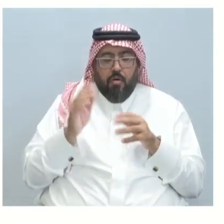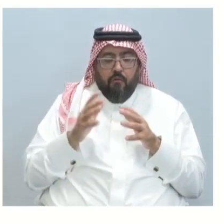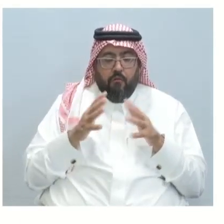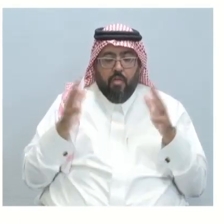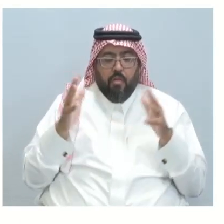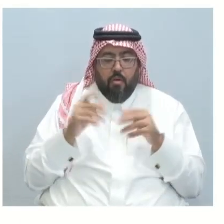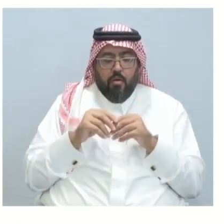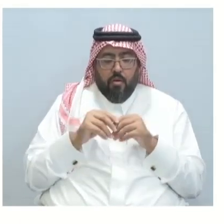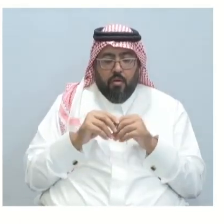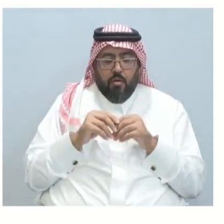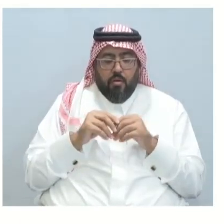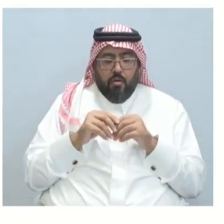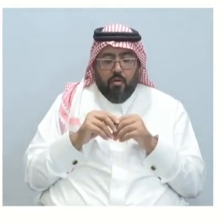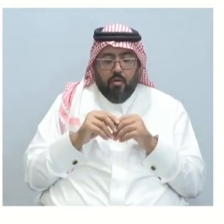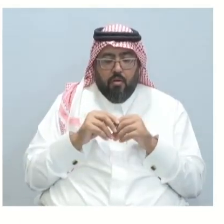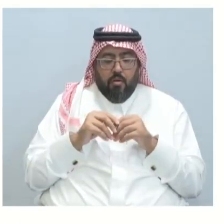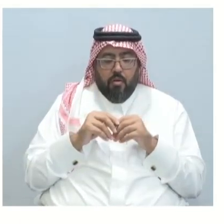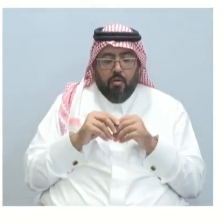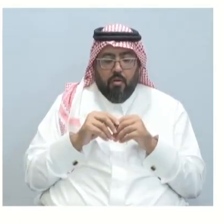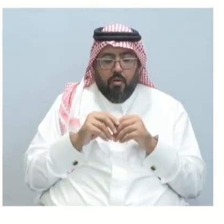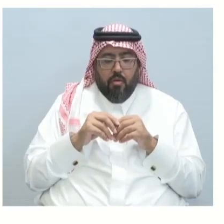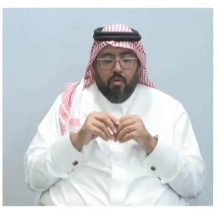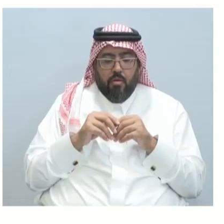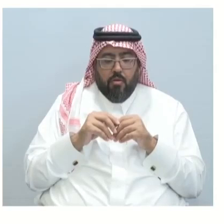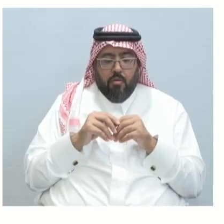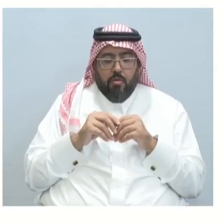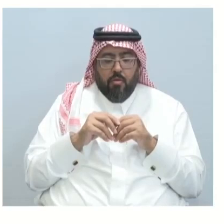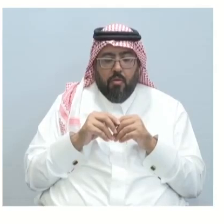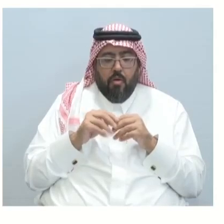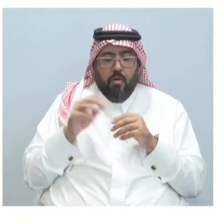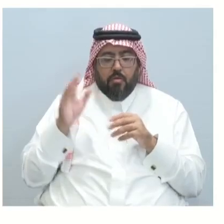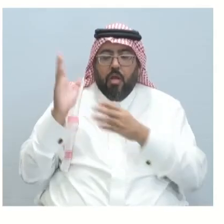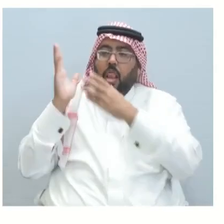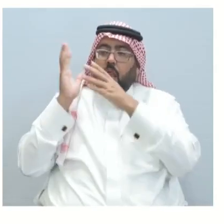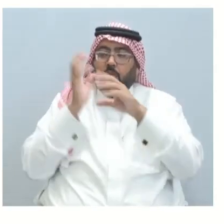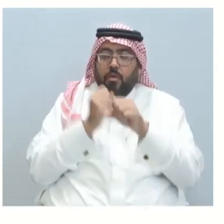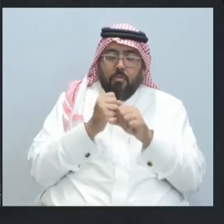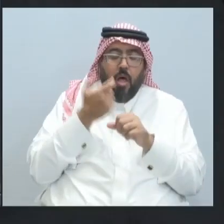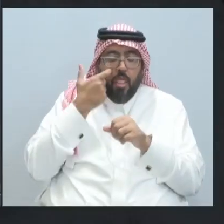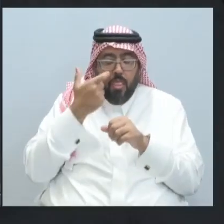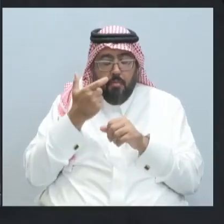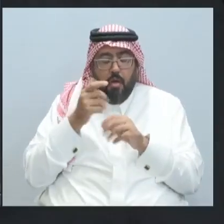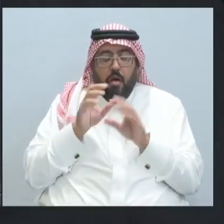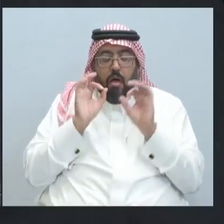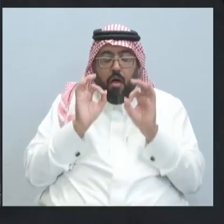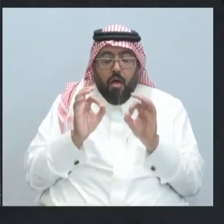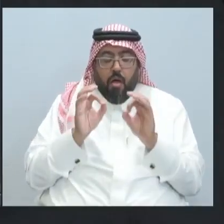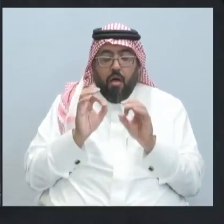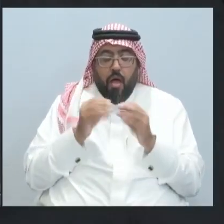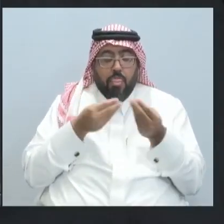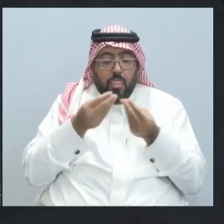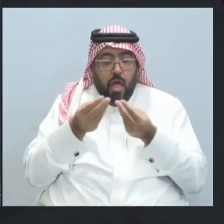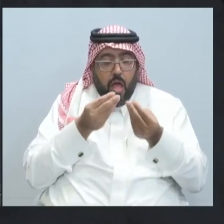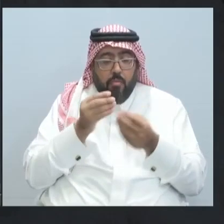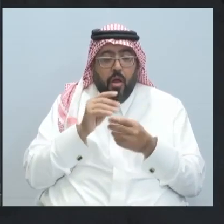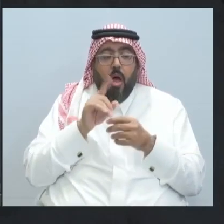عليك اعظم فضل بعد فضل الله ورسوله صلى الله عليه وسلم لهذا ننتبه فيما يتعلق بالتعامل